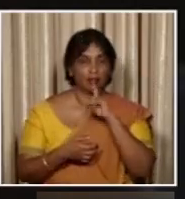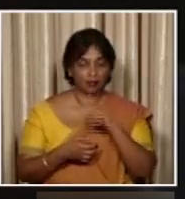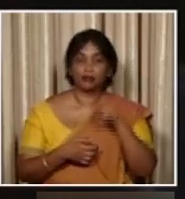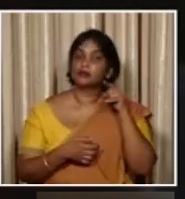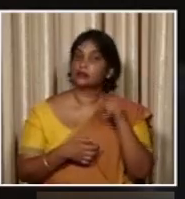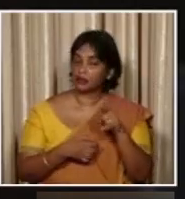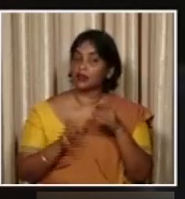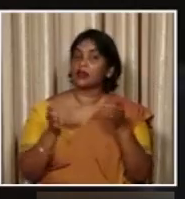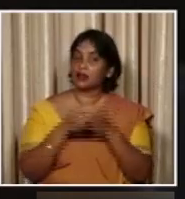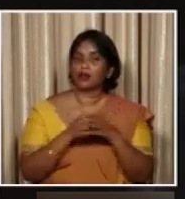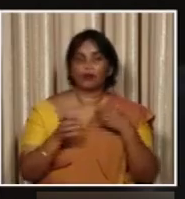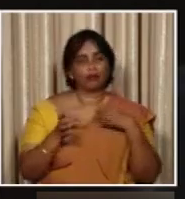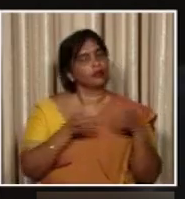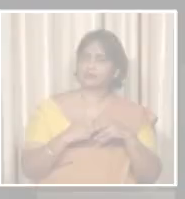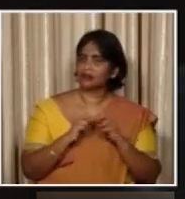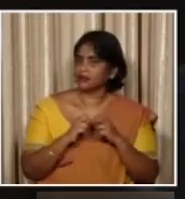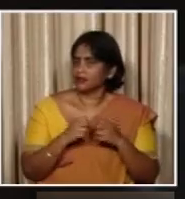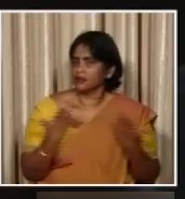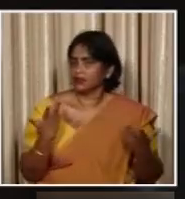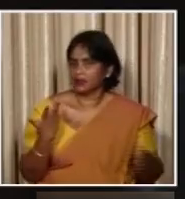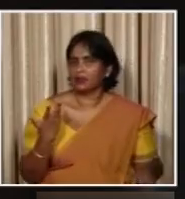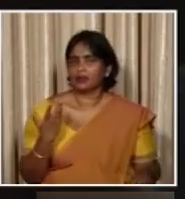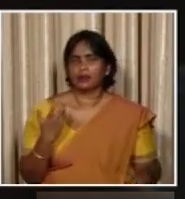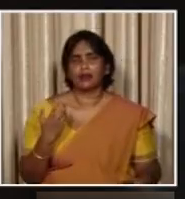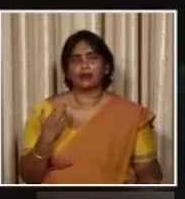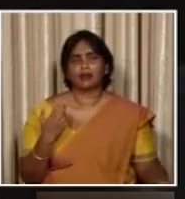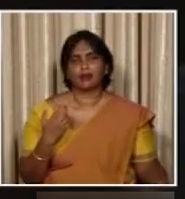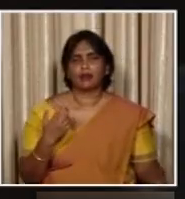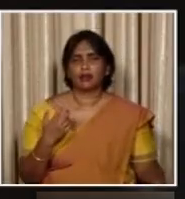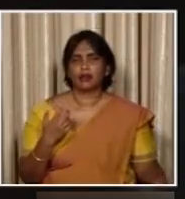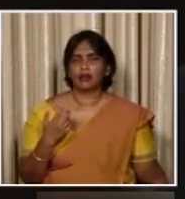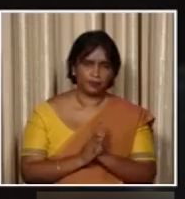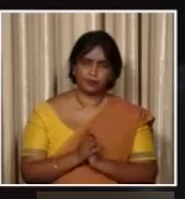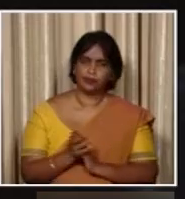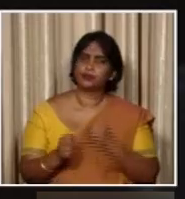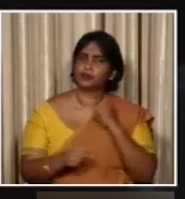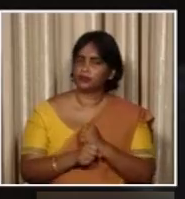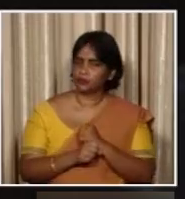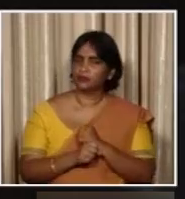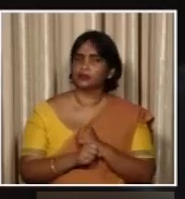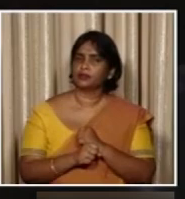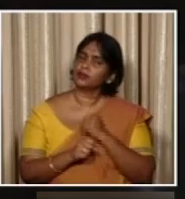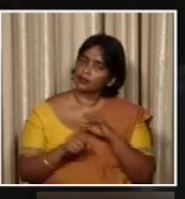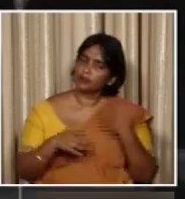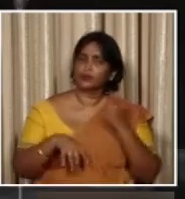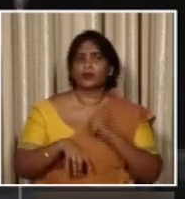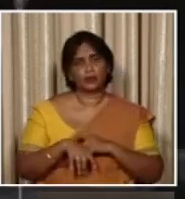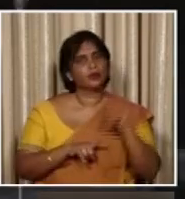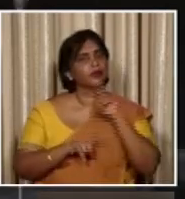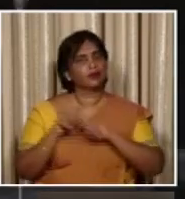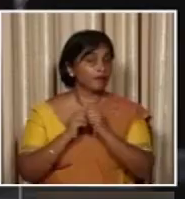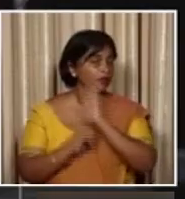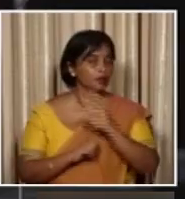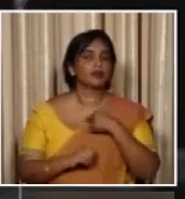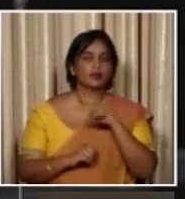ඔබතුමාලා කණ්ඩායමත් අපේ කණ්ඩායමක සාක සංවාද කරන්න ප්‍රසිද්ධෙන්. ජනතා විමුක්ති සංවාද එනවනේ ඔයාලත් එන්න සංවාද කරන්න. තිය සහ ඕනෑම අවස්ථාවක සාකච්ඡාවකට